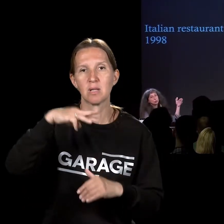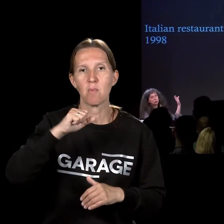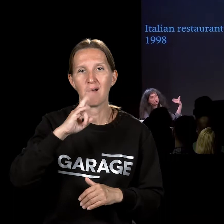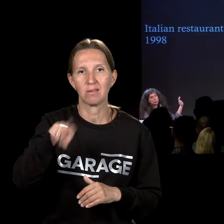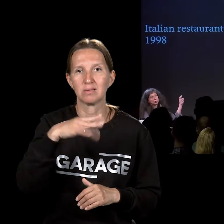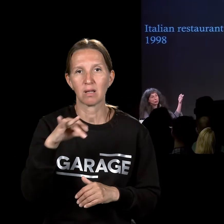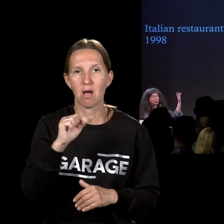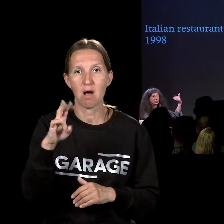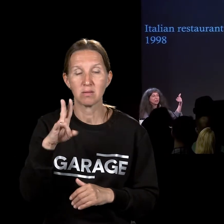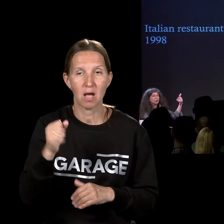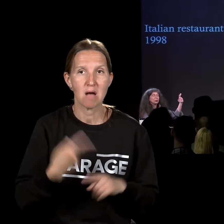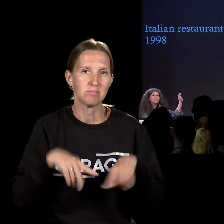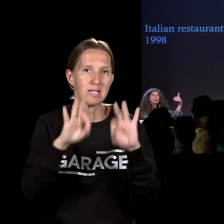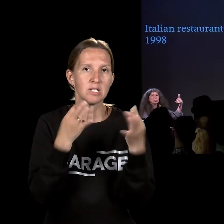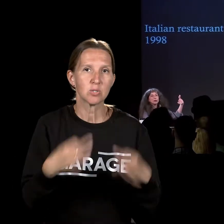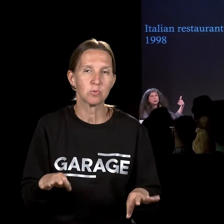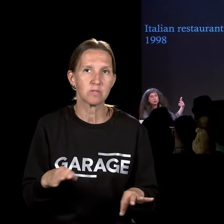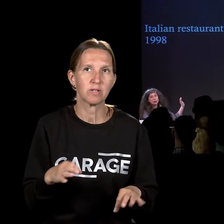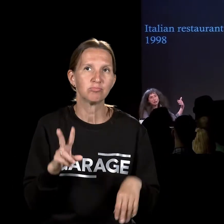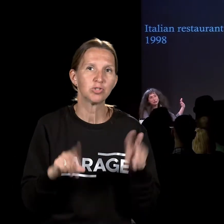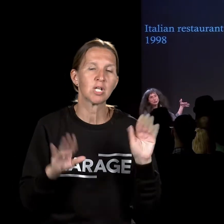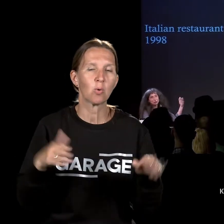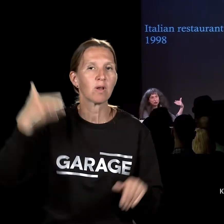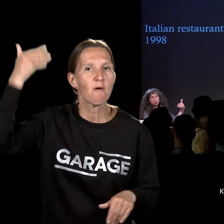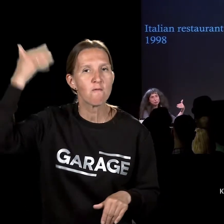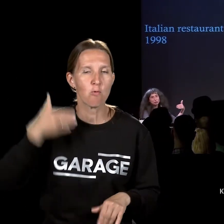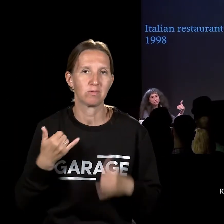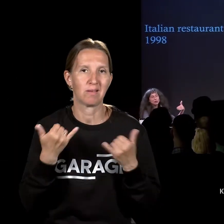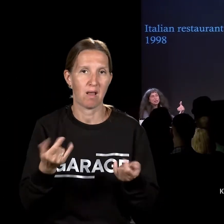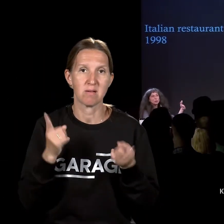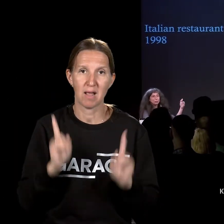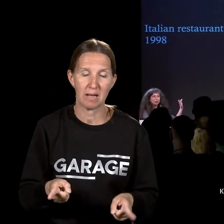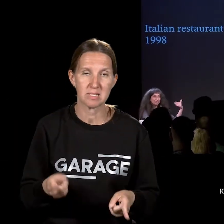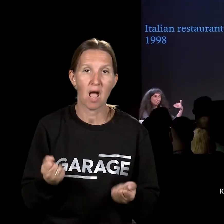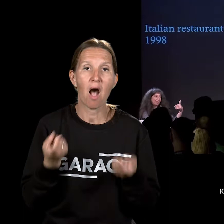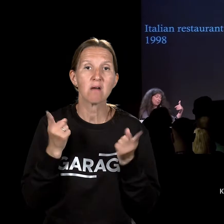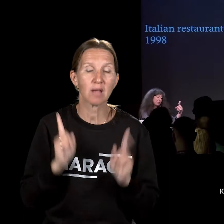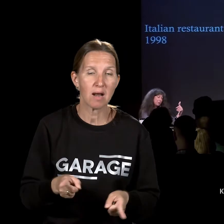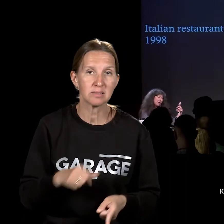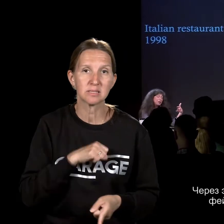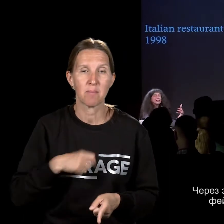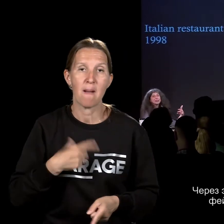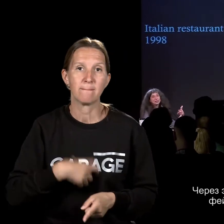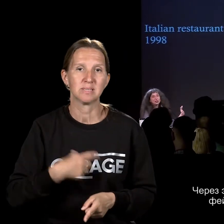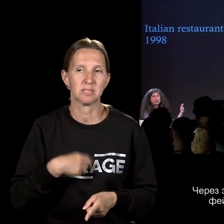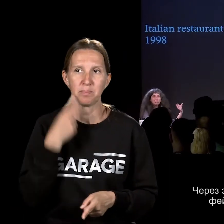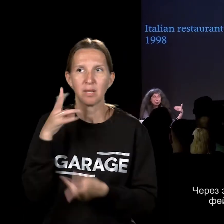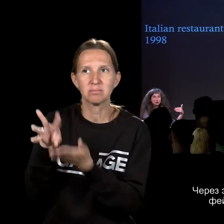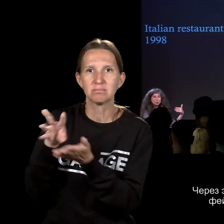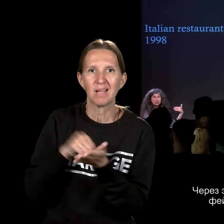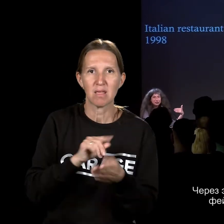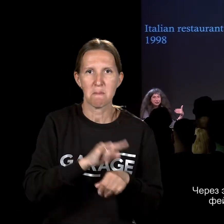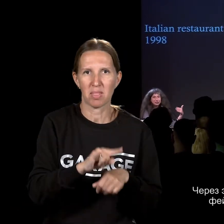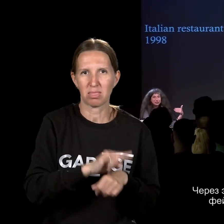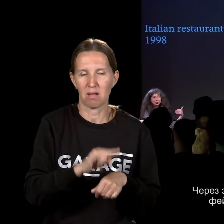искусство может как бы оказаться только фоном для какой-то реальности, которая сама по себе предмет имитации, через этот